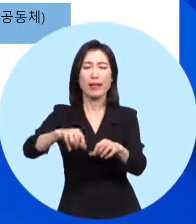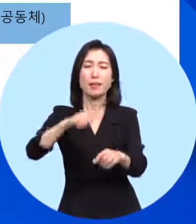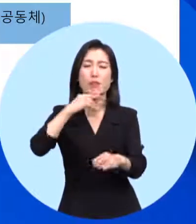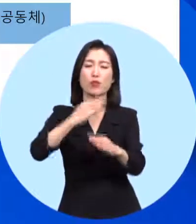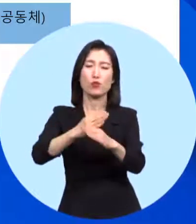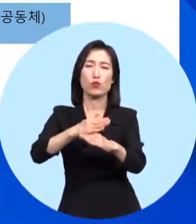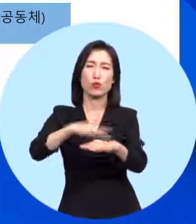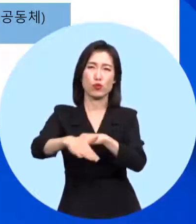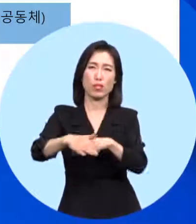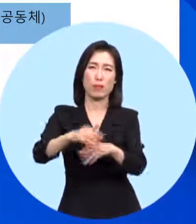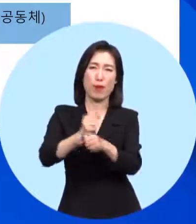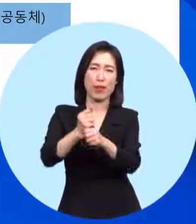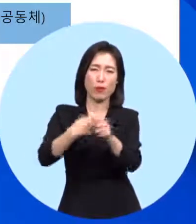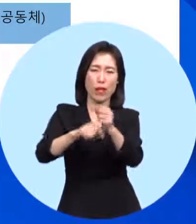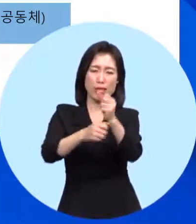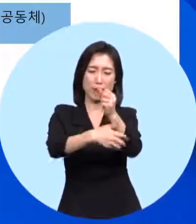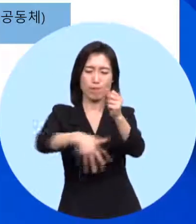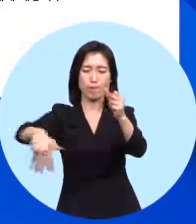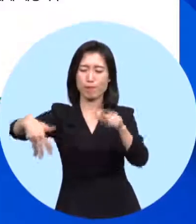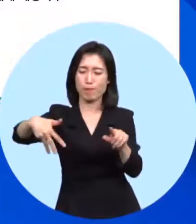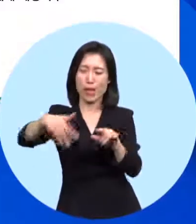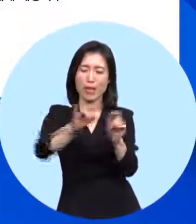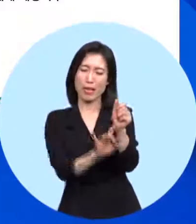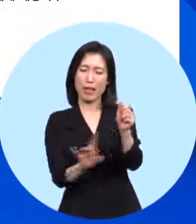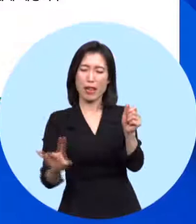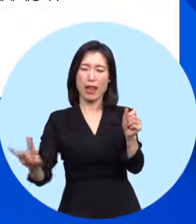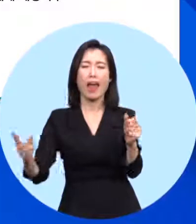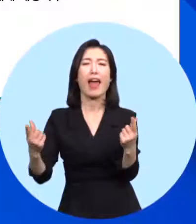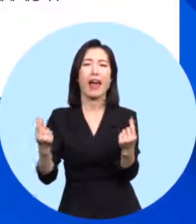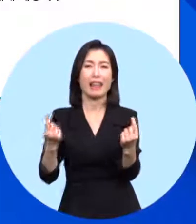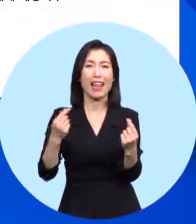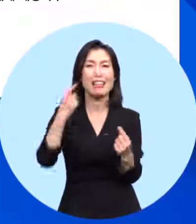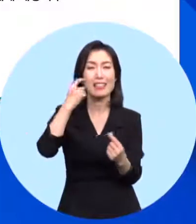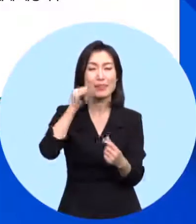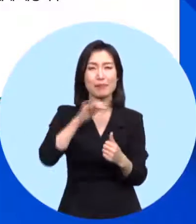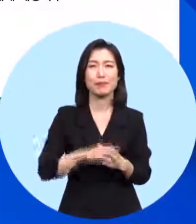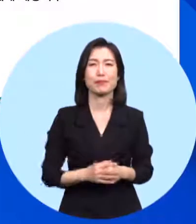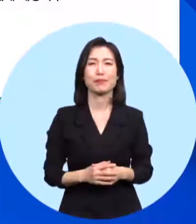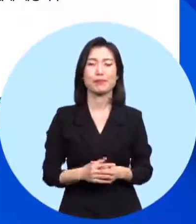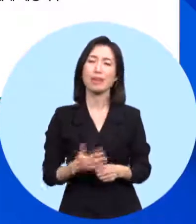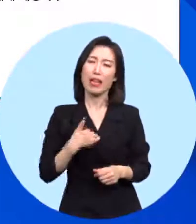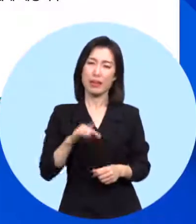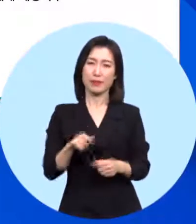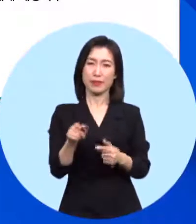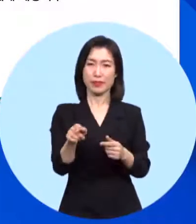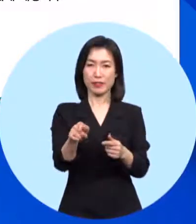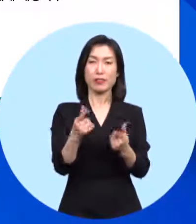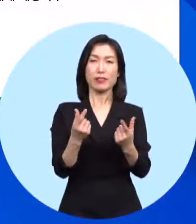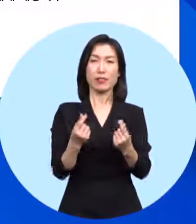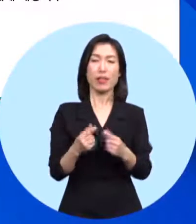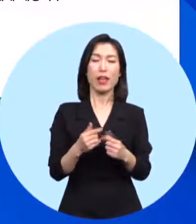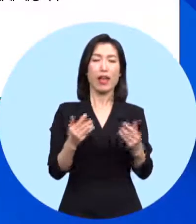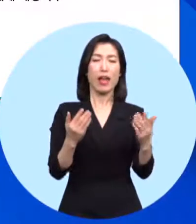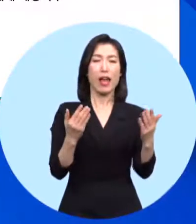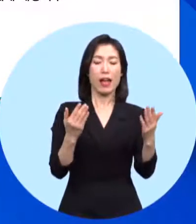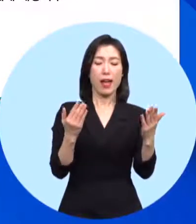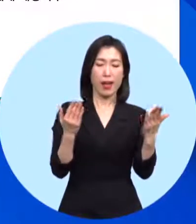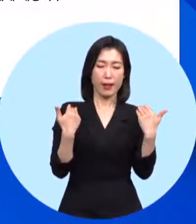토대를 구성하고 있다 이렇게 생각하고 있습니다. 저희는 이처럼